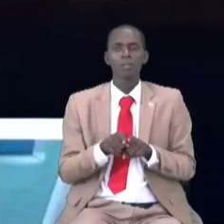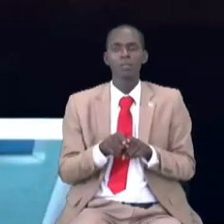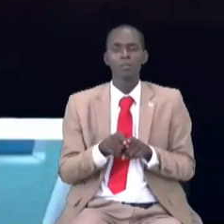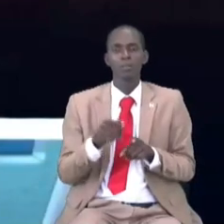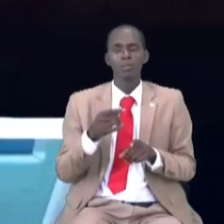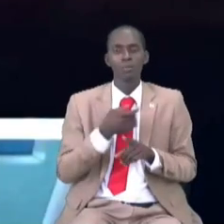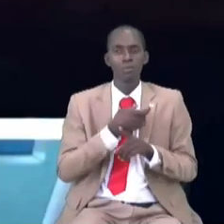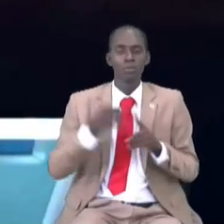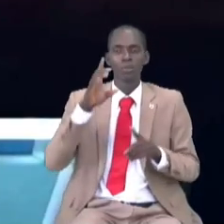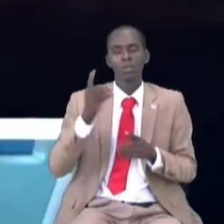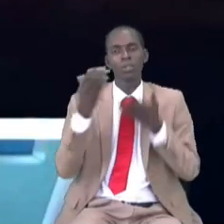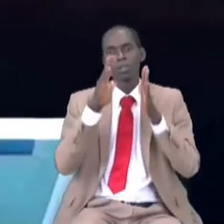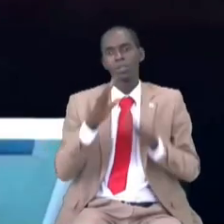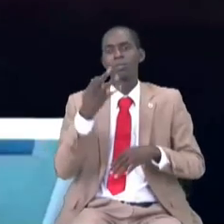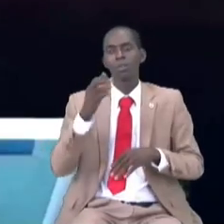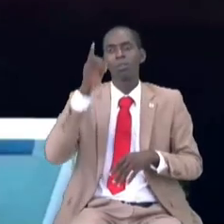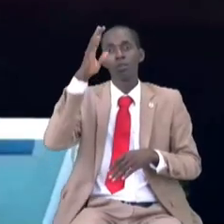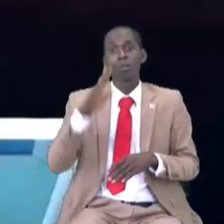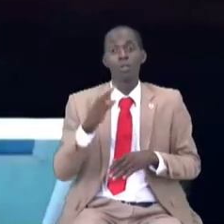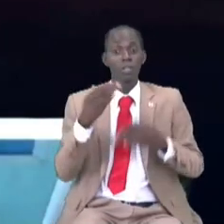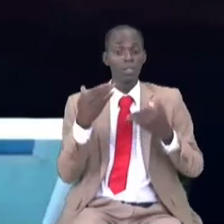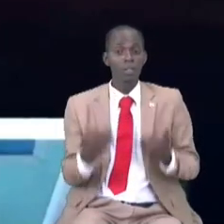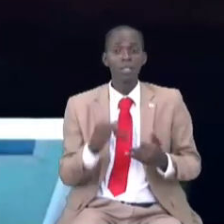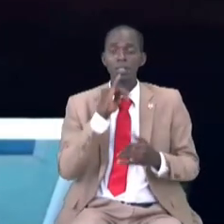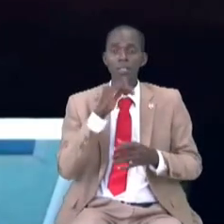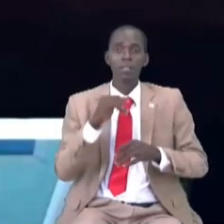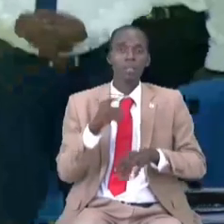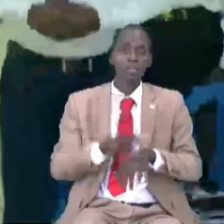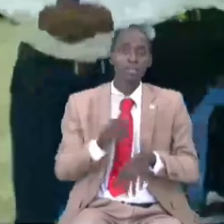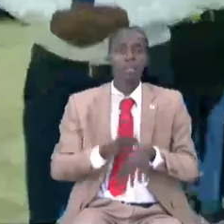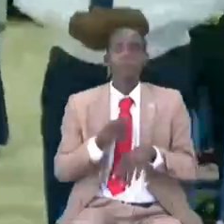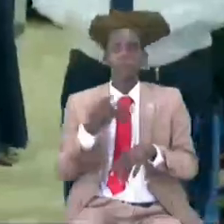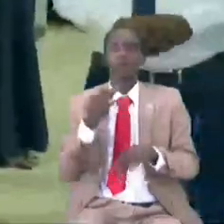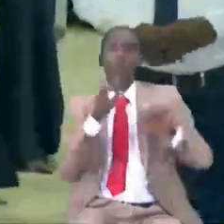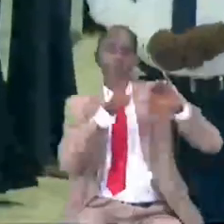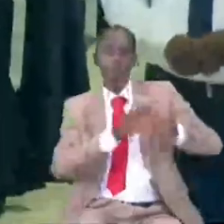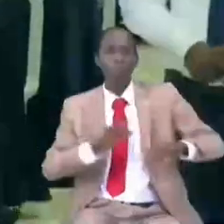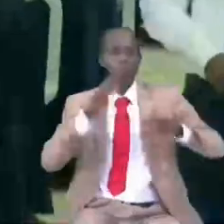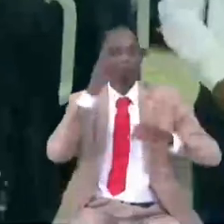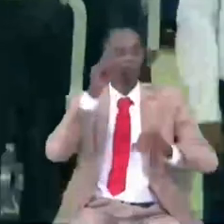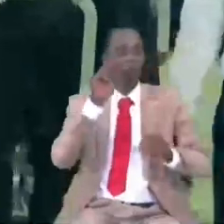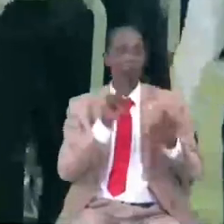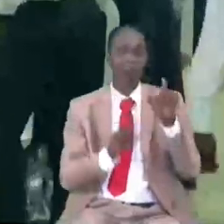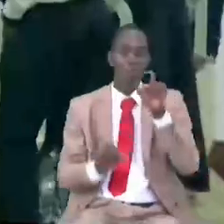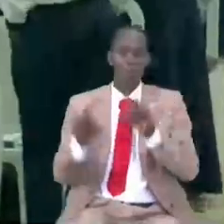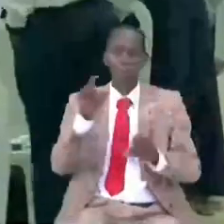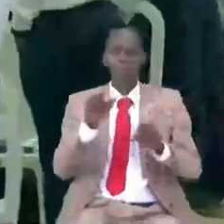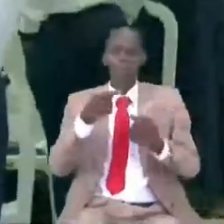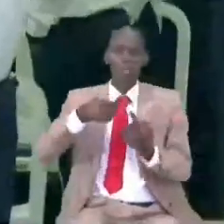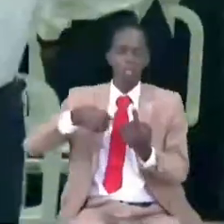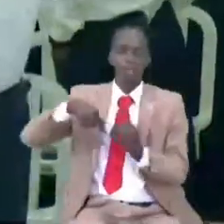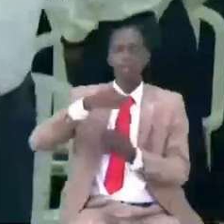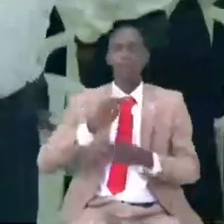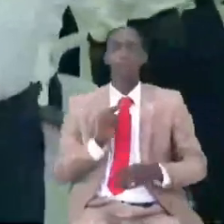La période de grâce pour les gens autour de nous, les gens de nos